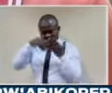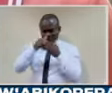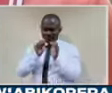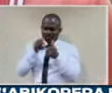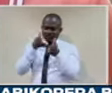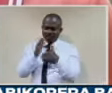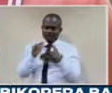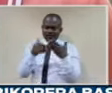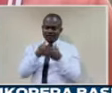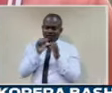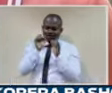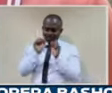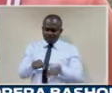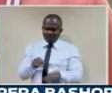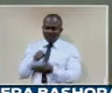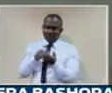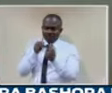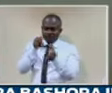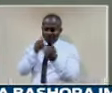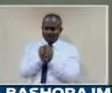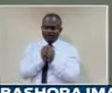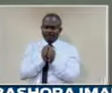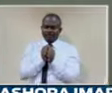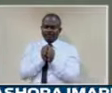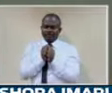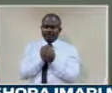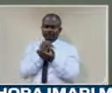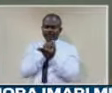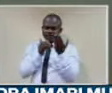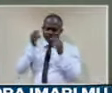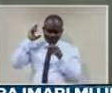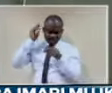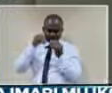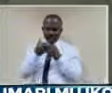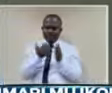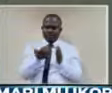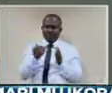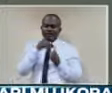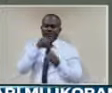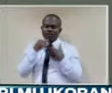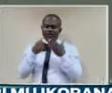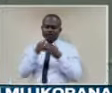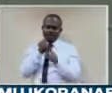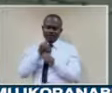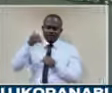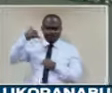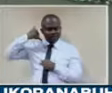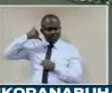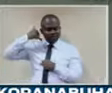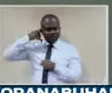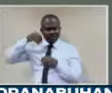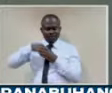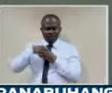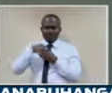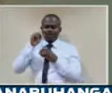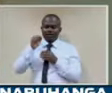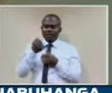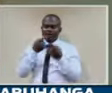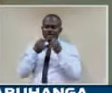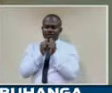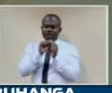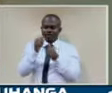ibyo nyine ashoboye gukurikira. Uretse iyi radiyo, uyu mwana w'umuhungu yanakoze telefone mu mbaho ashobora